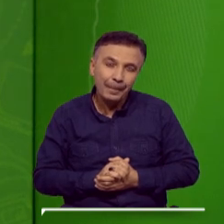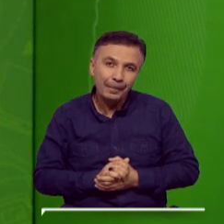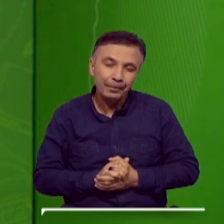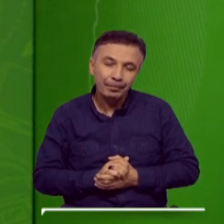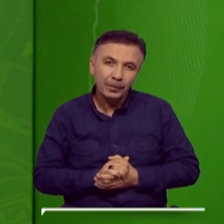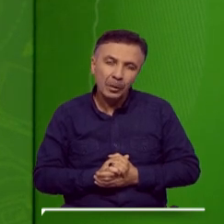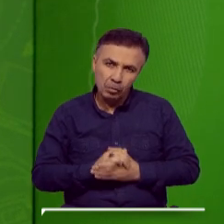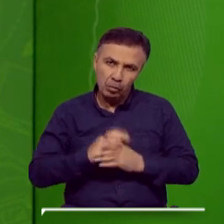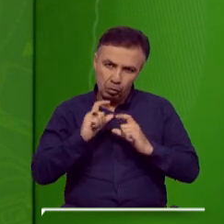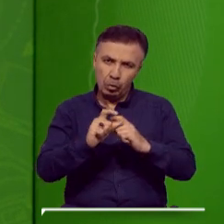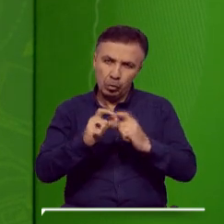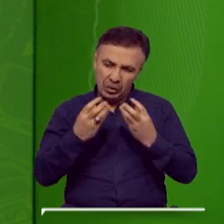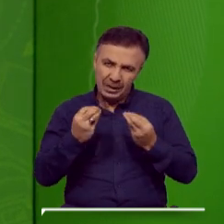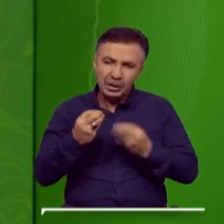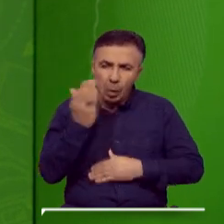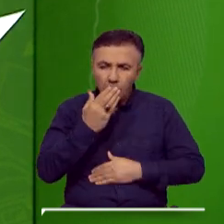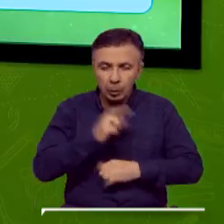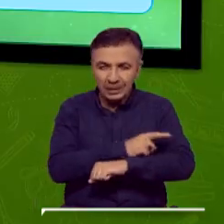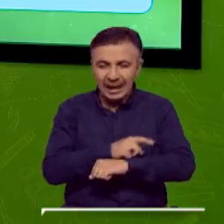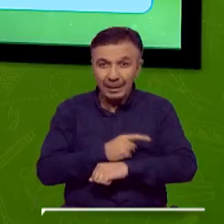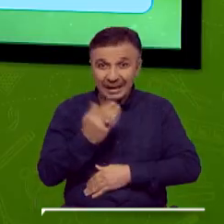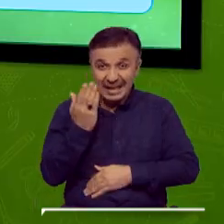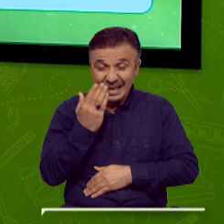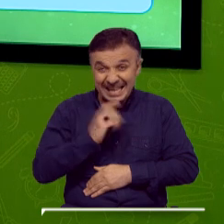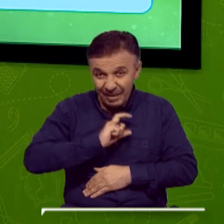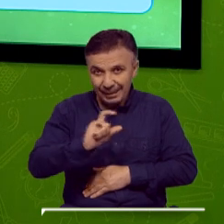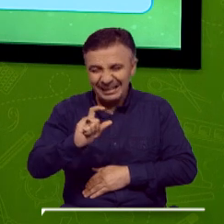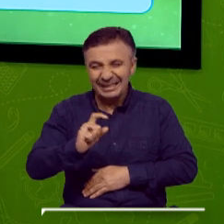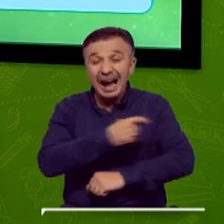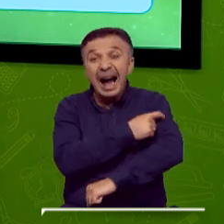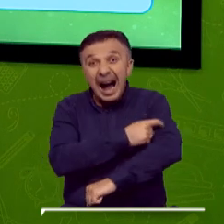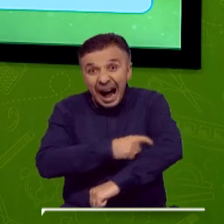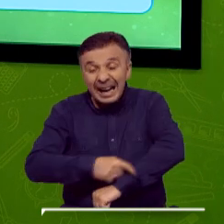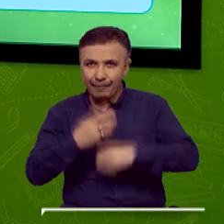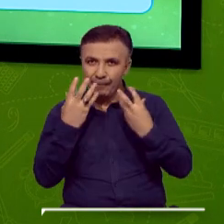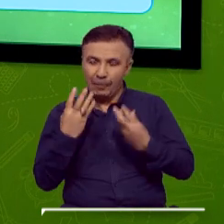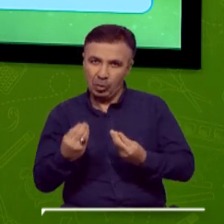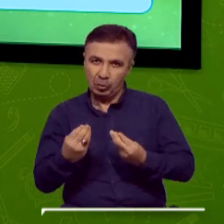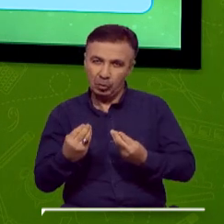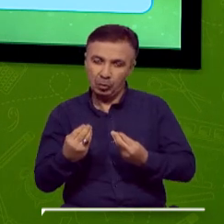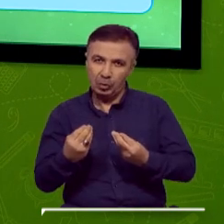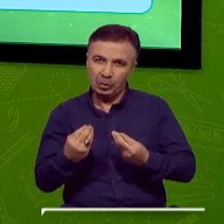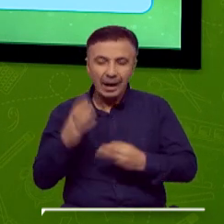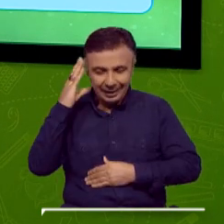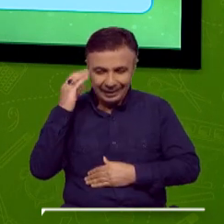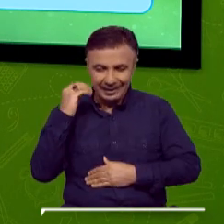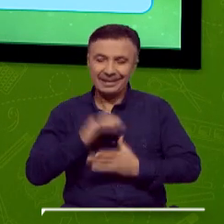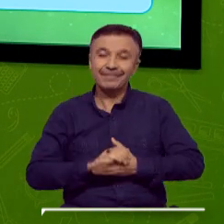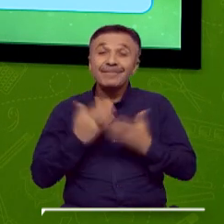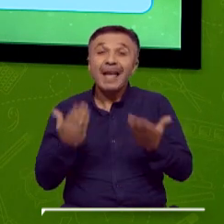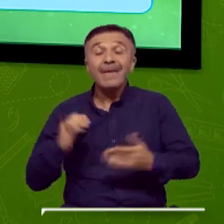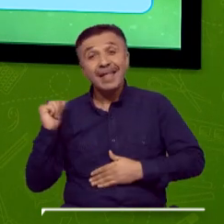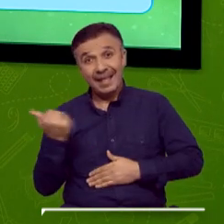Soruyu iyi okuduğumuz zaman cevabımızın haram olduğunu hemen anlamış olacağız. Evet